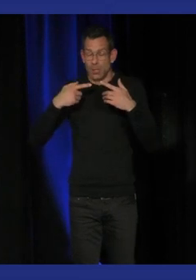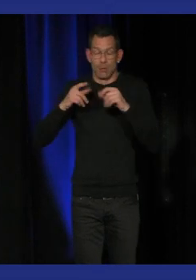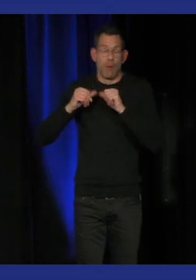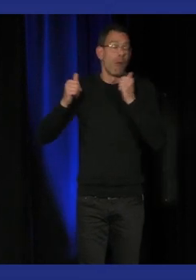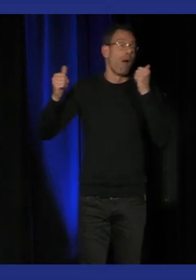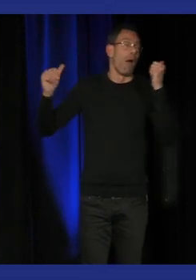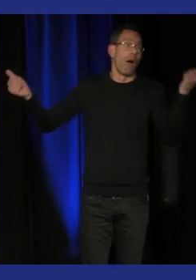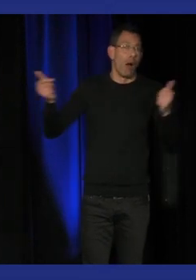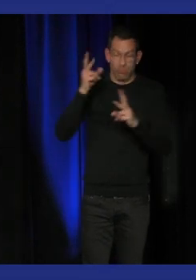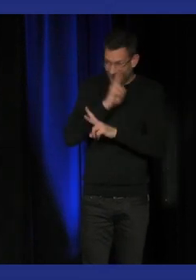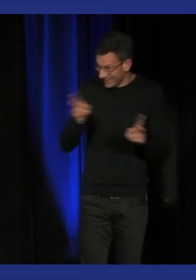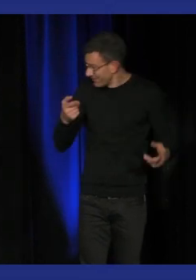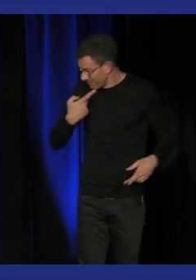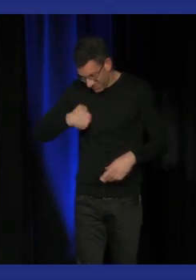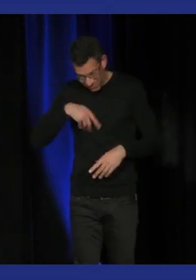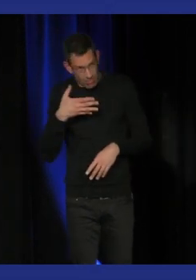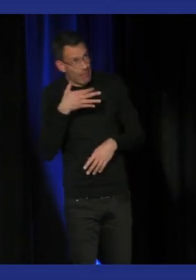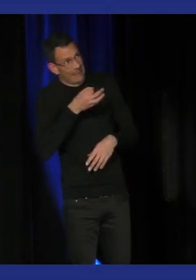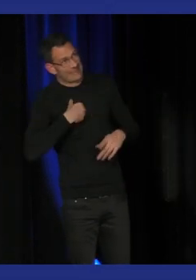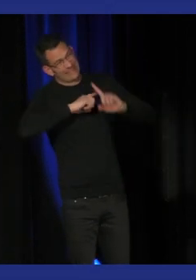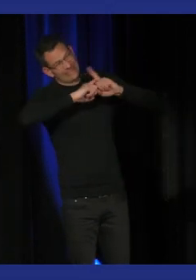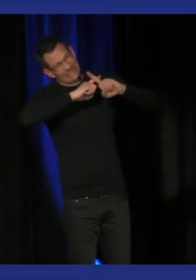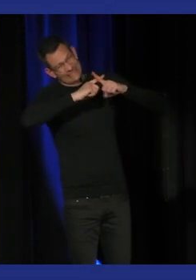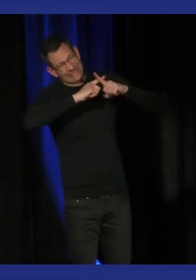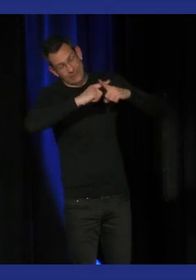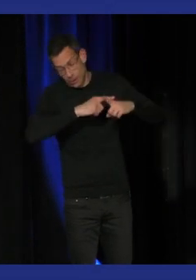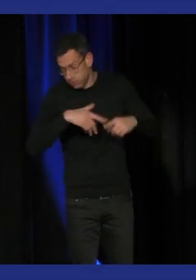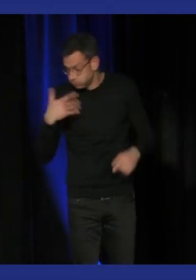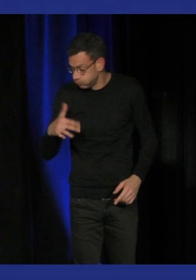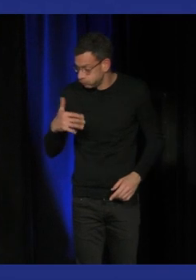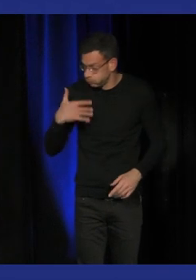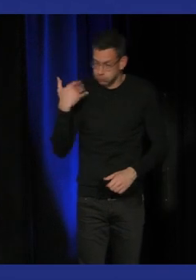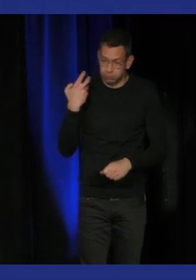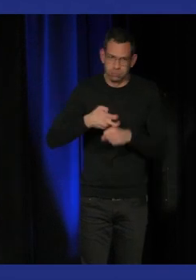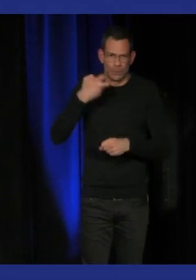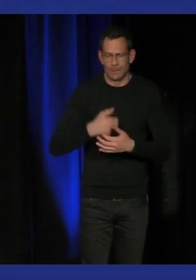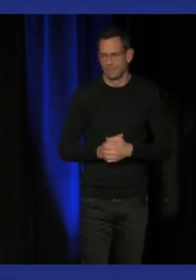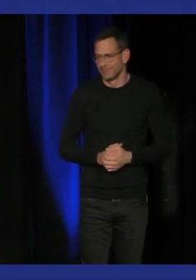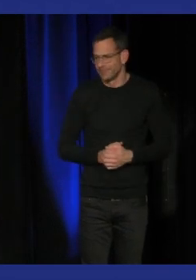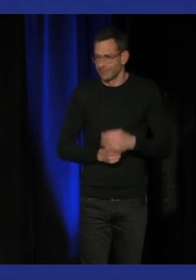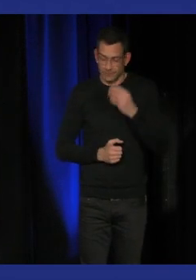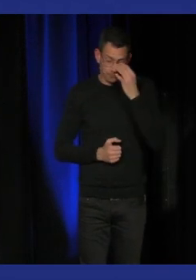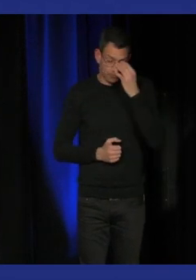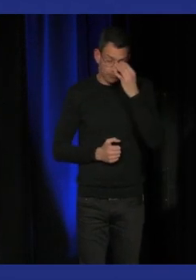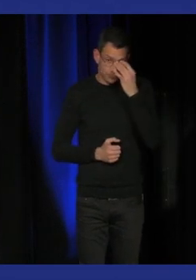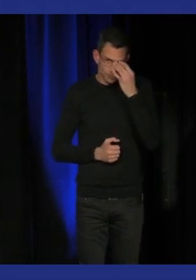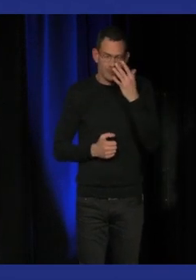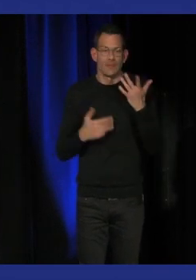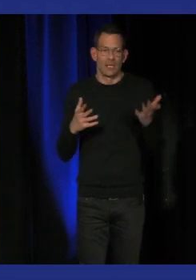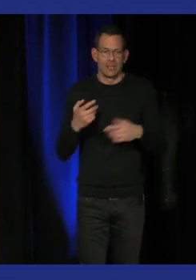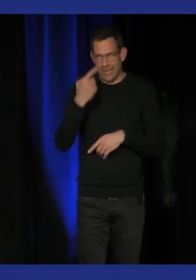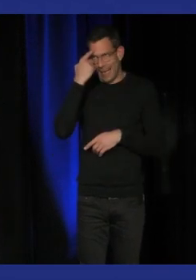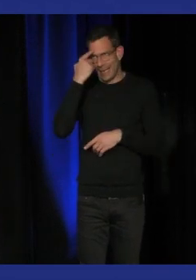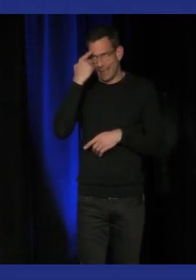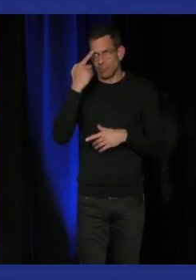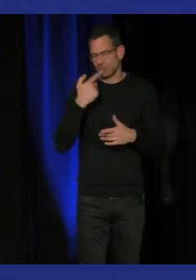les convaincre là-dessus quand on est en minorité, nous, à expliquer ce genre de choses. Après, alors, c'est bien. Déjà, j'ai une petite truc